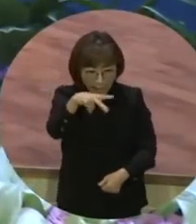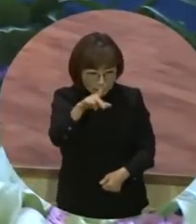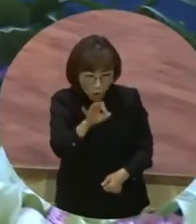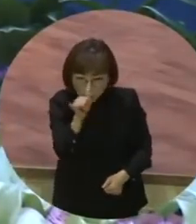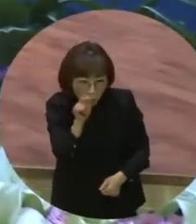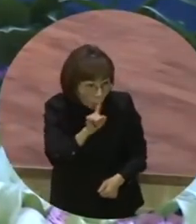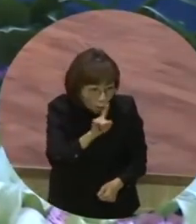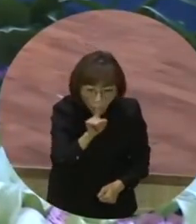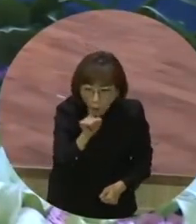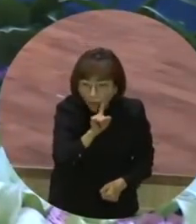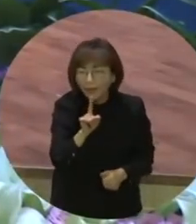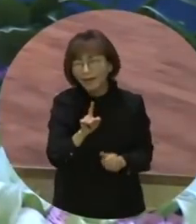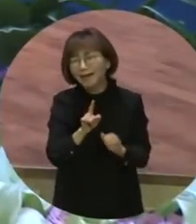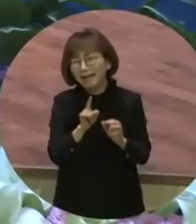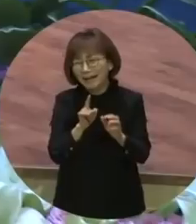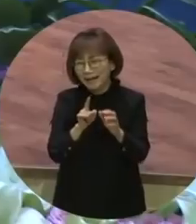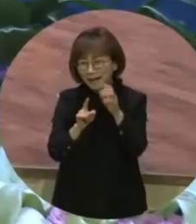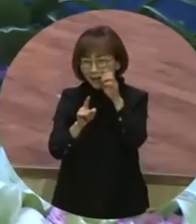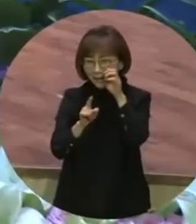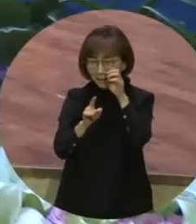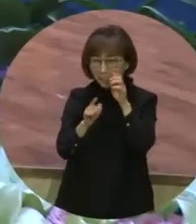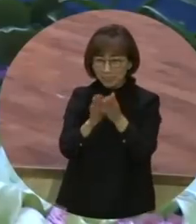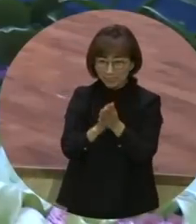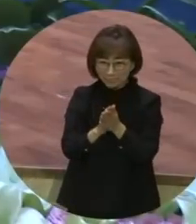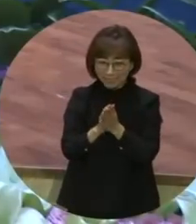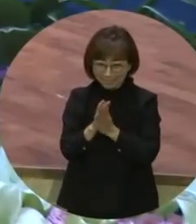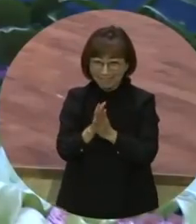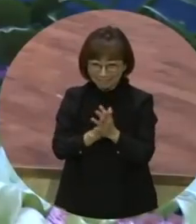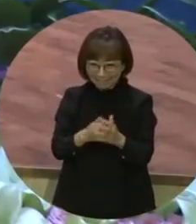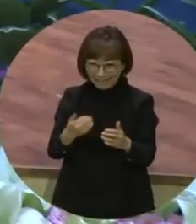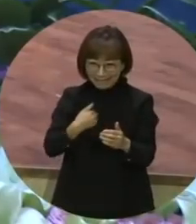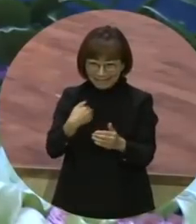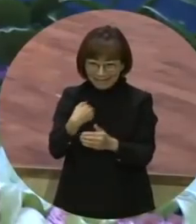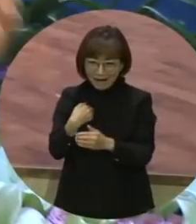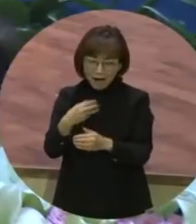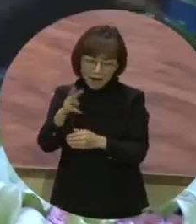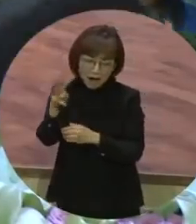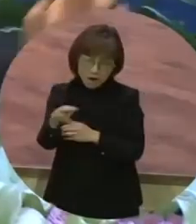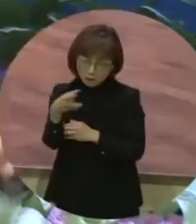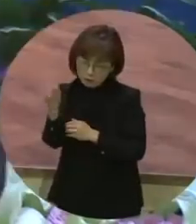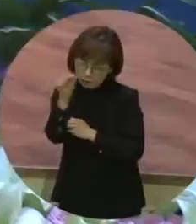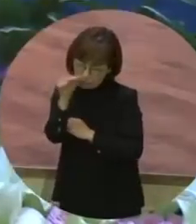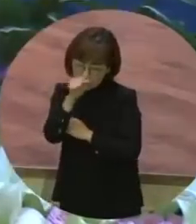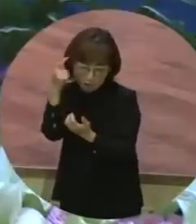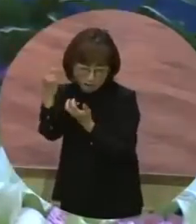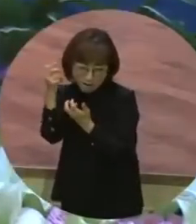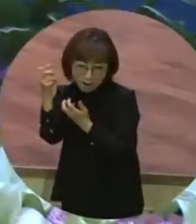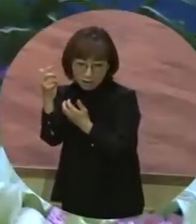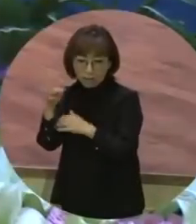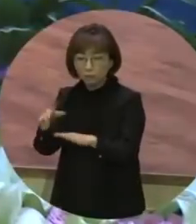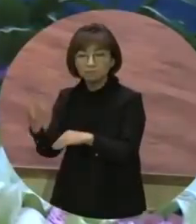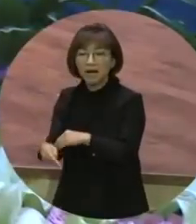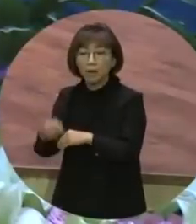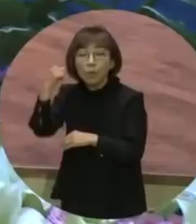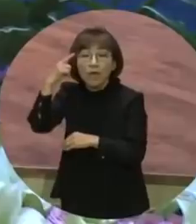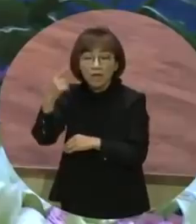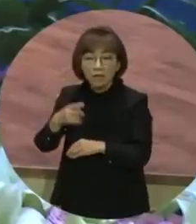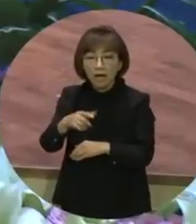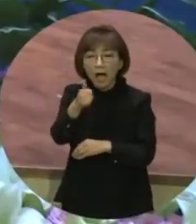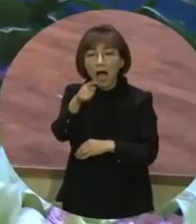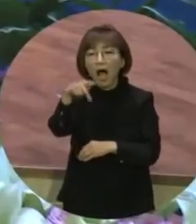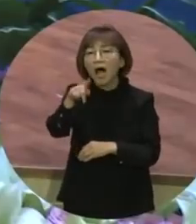참 무섭지 사람 생각이. 난 평생 롯데 팬 될 줄 알았어. 근데 이제는 완전히 보지도 않아요. 오직 김하승이 나오는